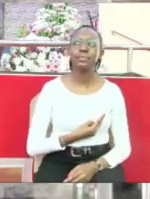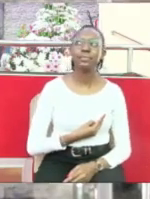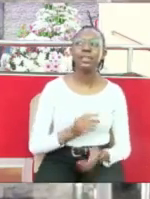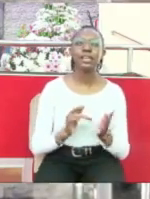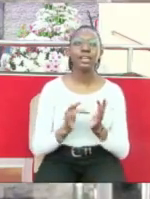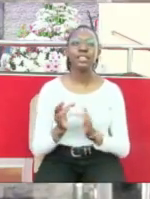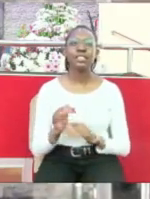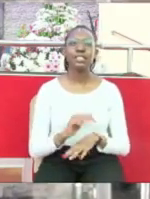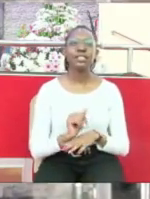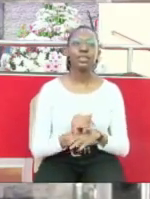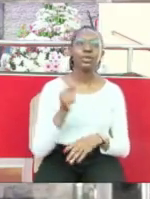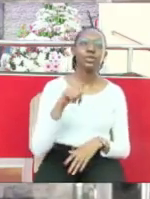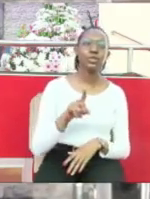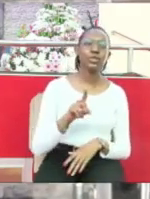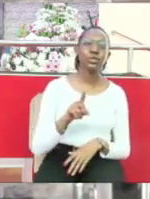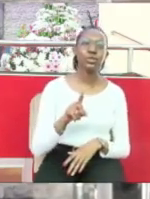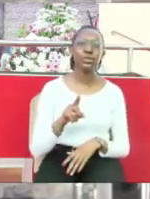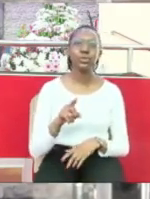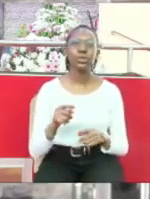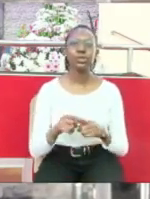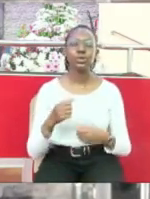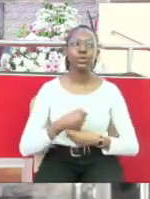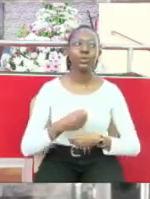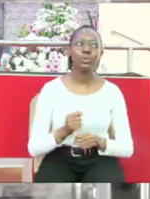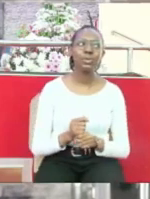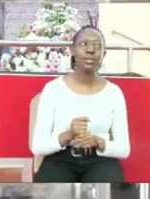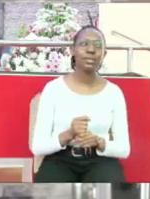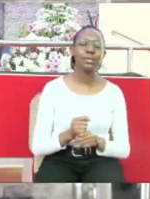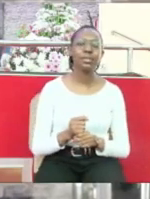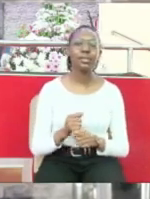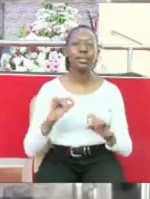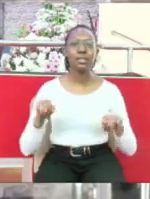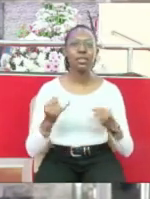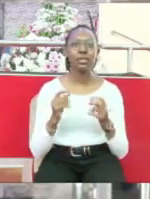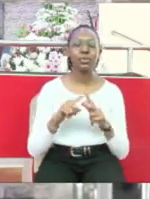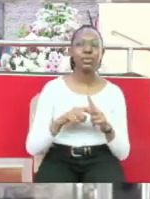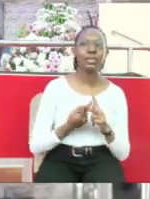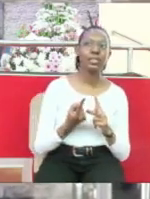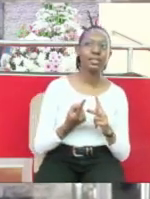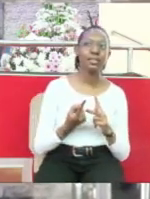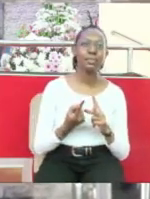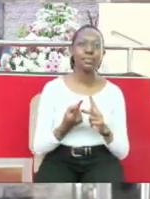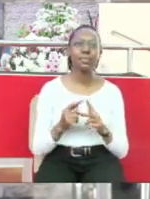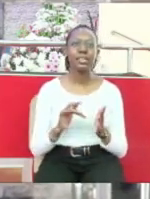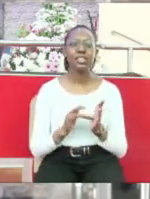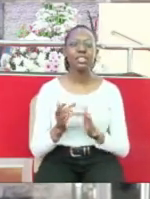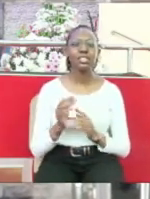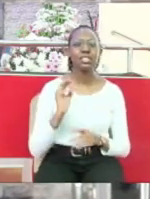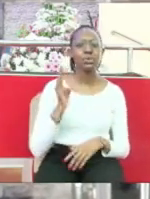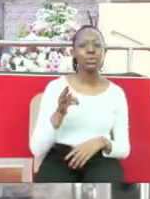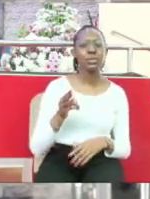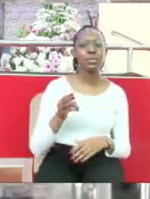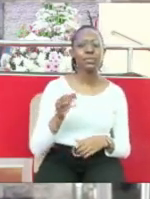bado anakuita. So that he can make a new beginning for you. Ili akufanyie mwanzo mpya. Now. Sasa. He will fill you. Atakujaza. With